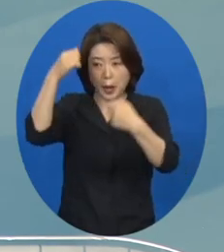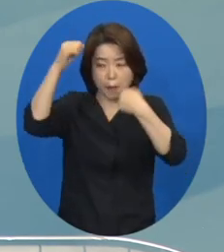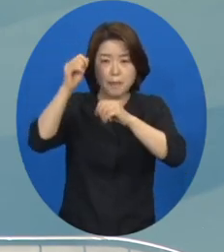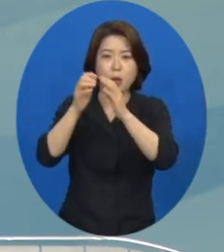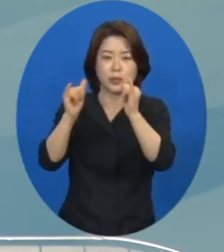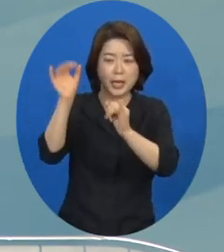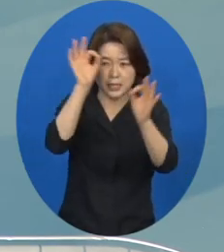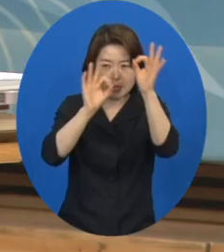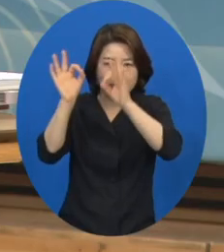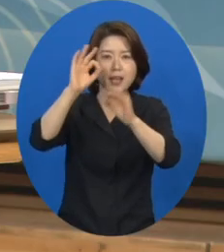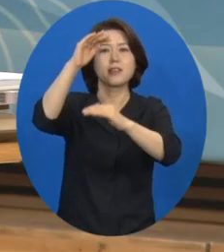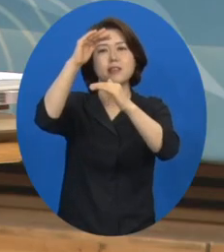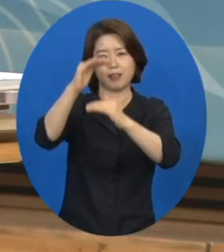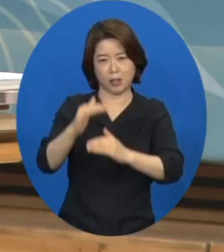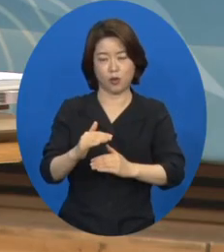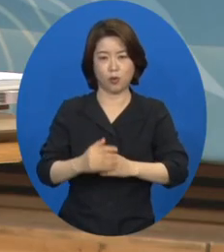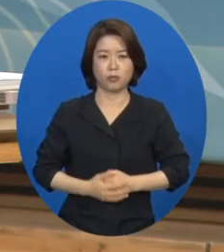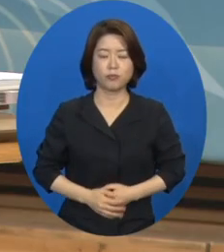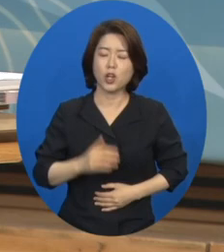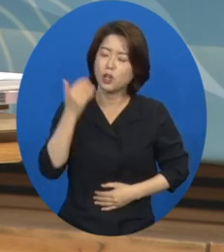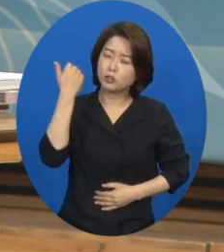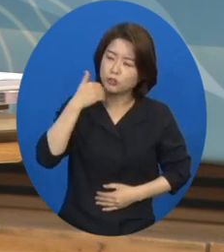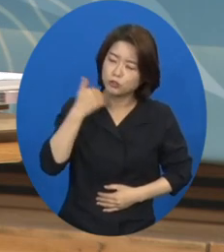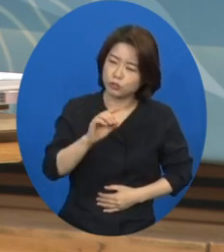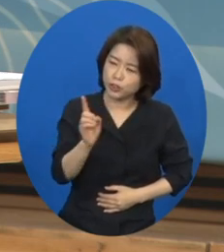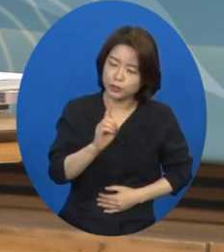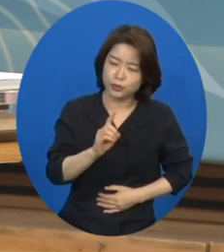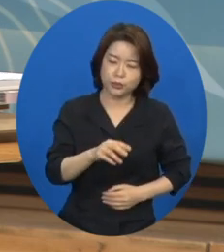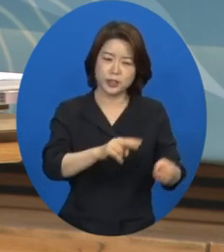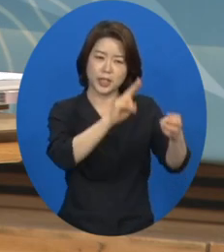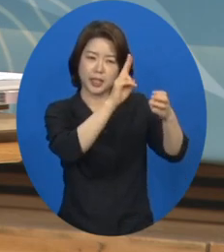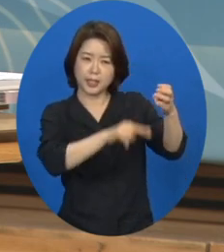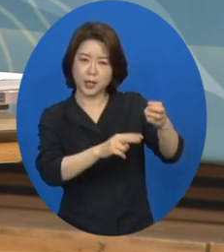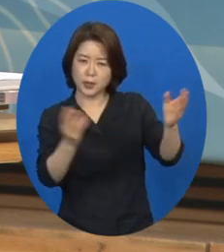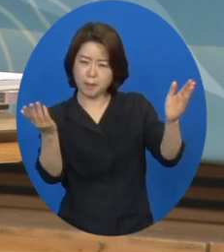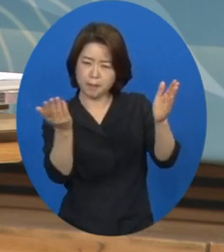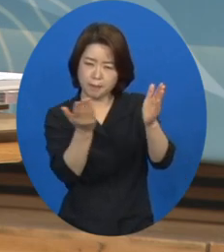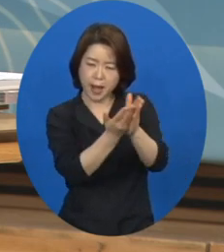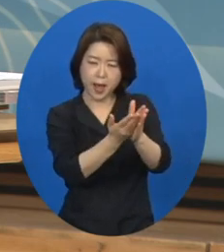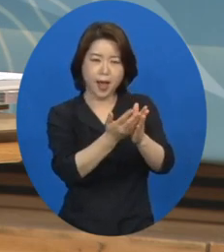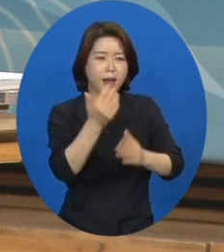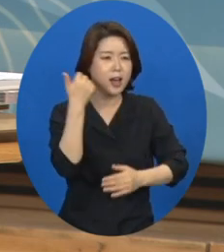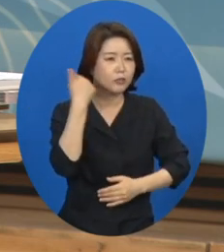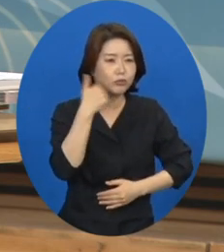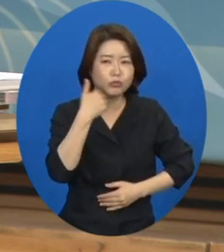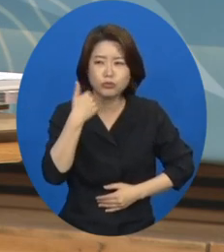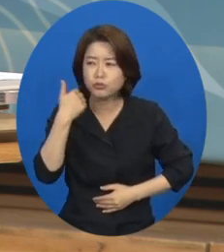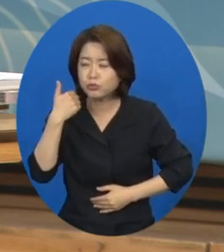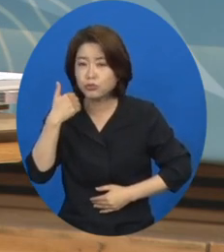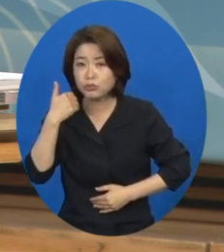찾는 내용입니다. 누가 도대체 가룟 유다에 딱 적합한 배우가 될까?